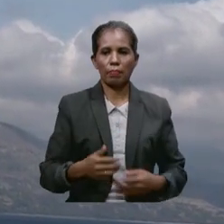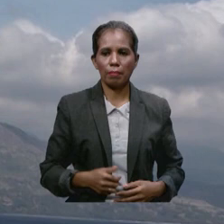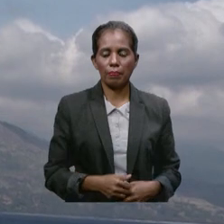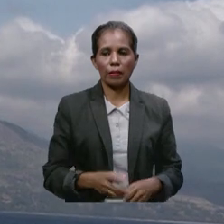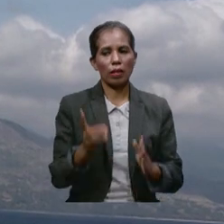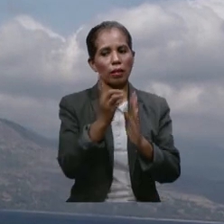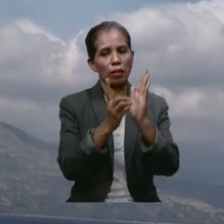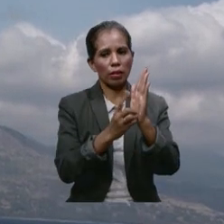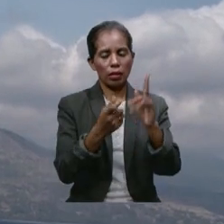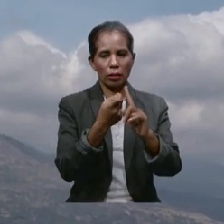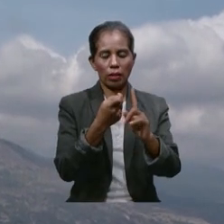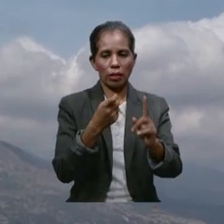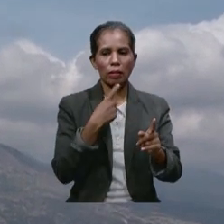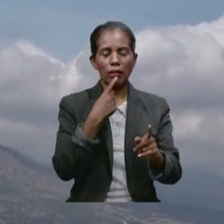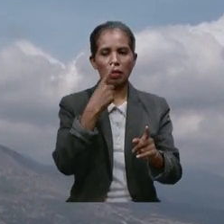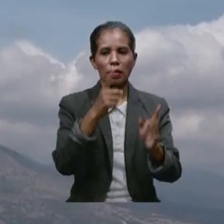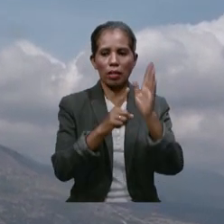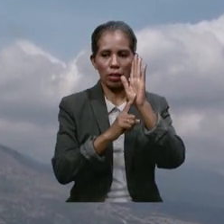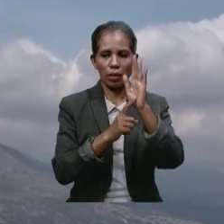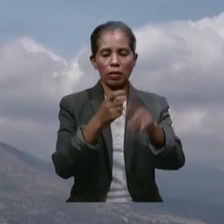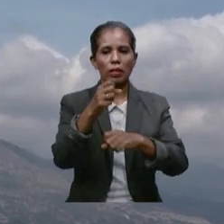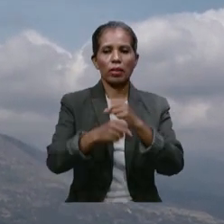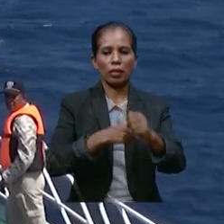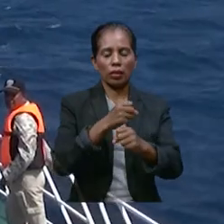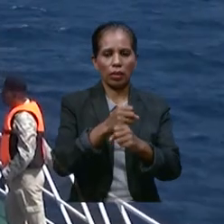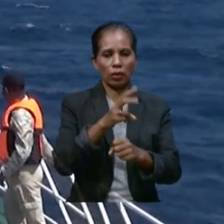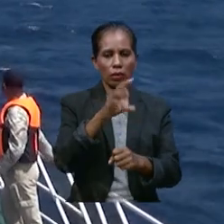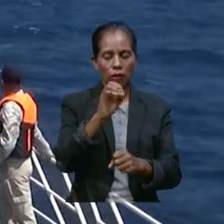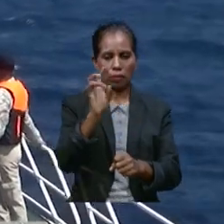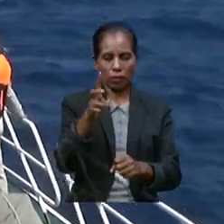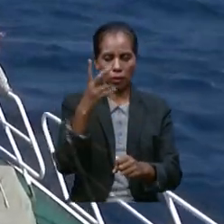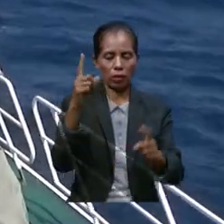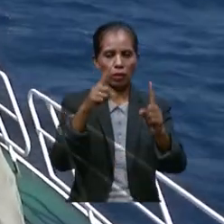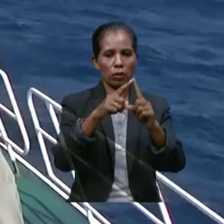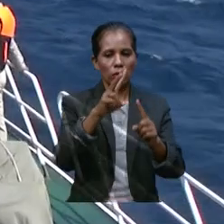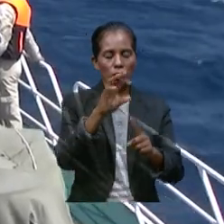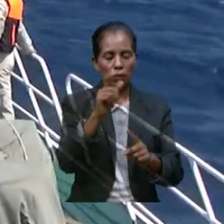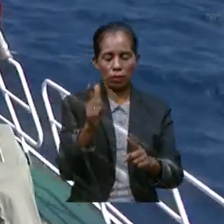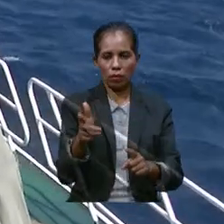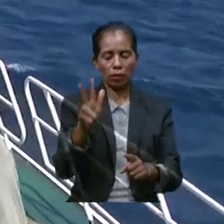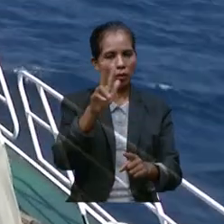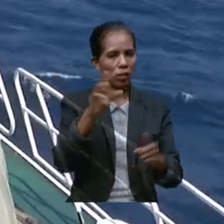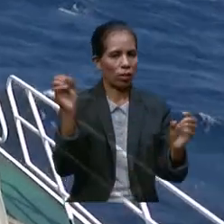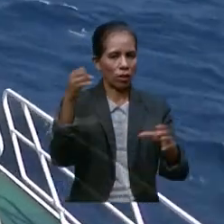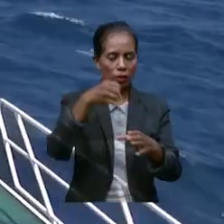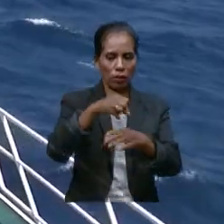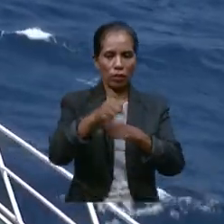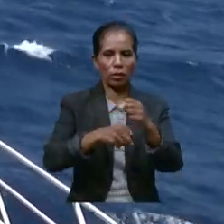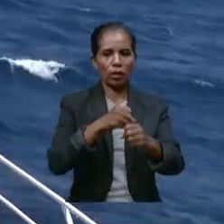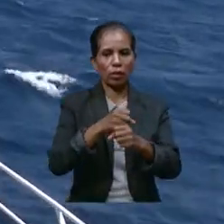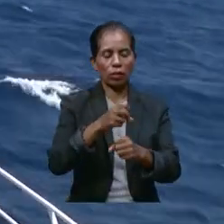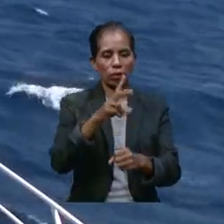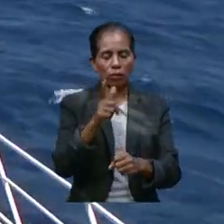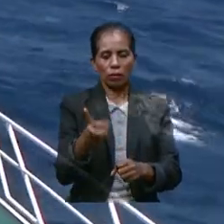Dadu sautor dari maritima nemo satudu usitina di unrua San Lorenzo walu to riun rua Ronaldo Resintolo la inclui tina di unrua Ronaldo